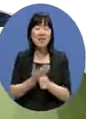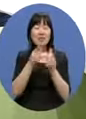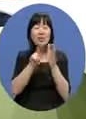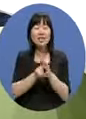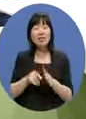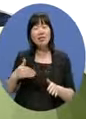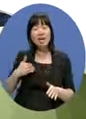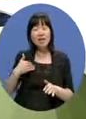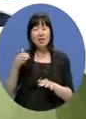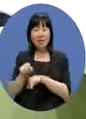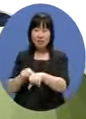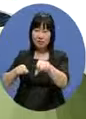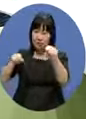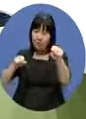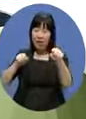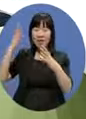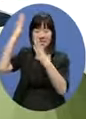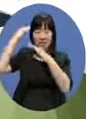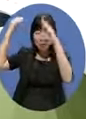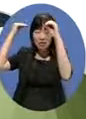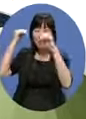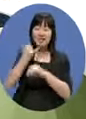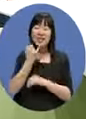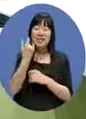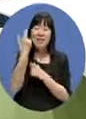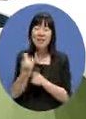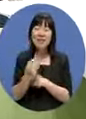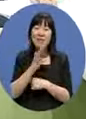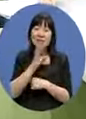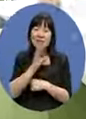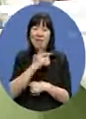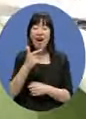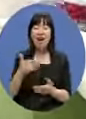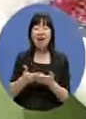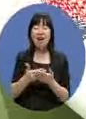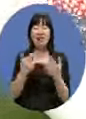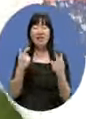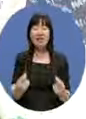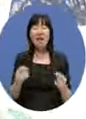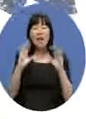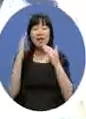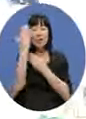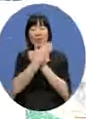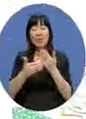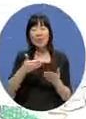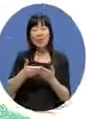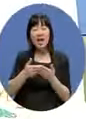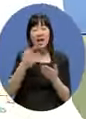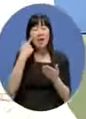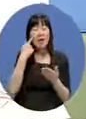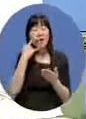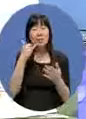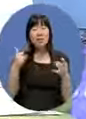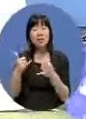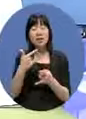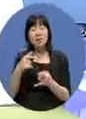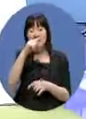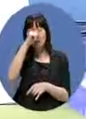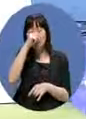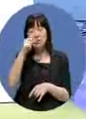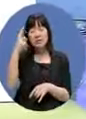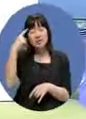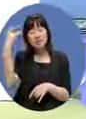주기 위해서 나는 슈퍼영웅 괜찮은 거 같습니다 정말 대작이네 그러니까요 아이의 그 몸을 이렇게 그려보는 것도 부모님들한테 너무나 좋은